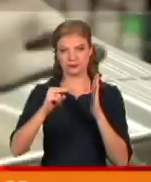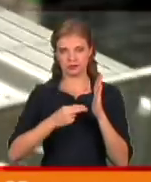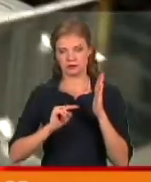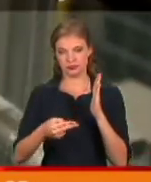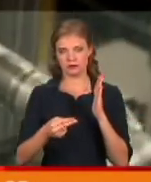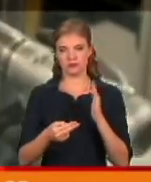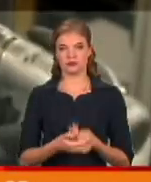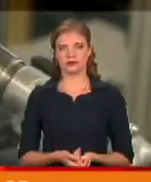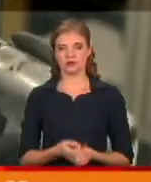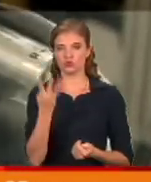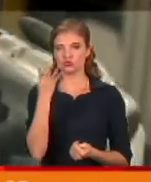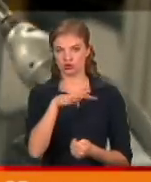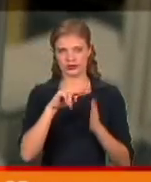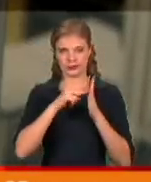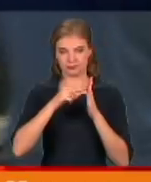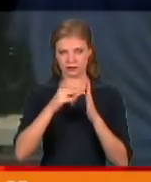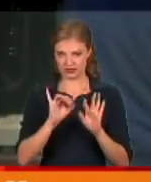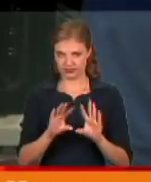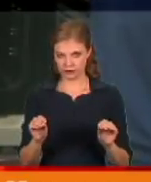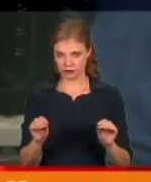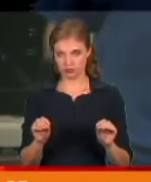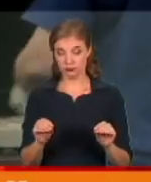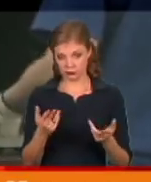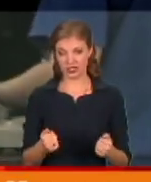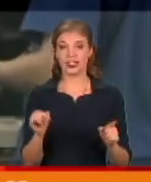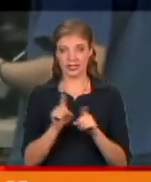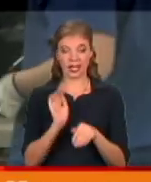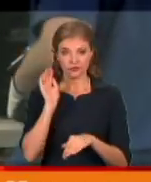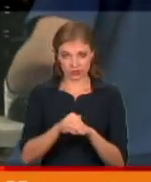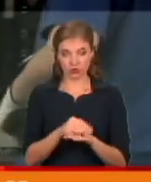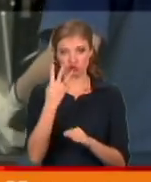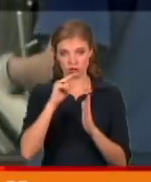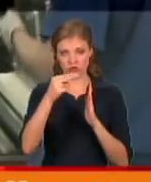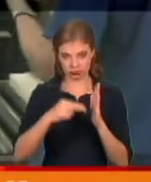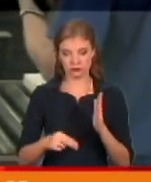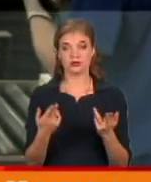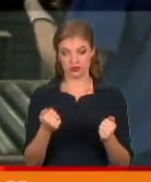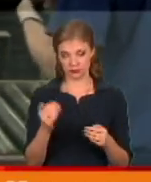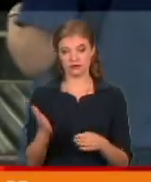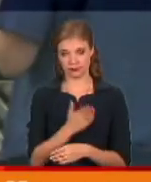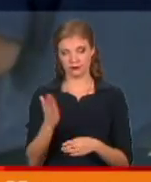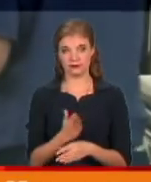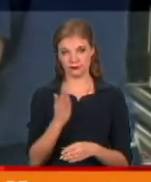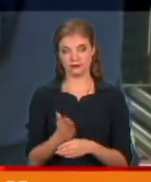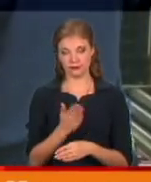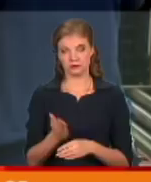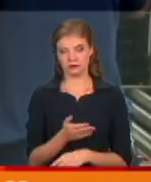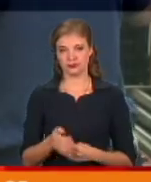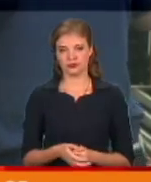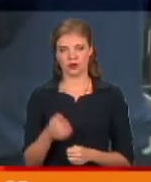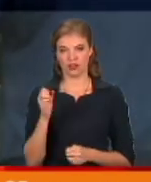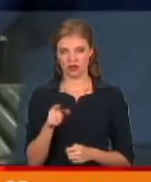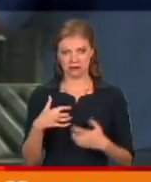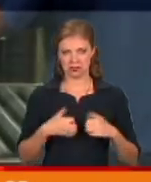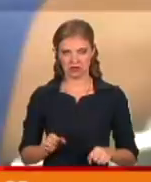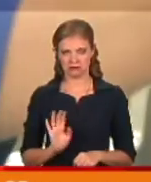просто закручувати 4 шурупи. І все? Так. І отак весь день 4 шурупи? Так, весь день 4 шурупи скручувати. А воно